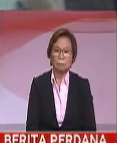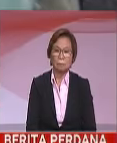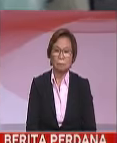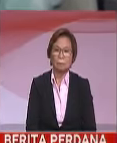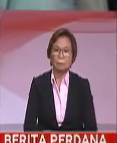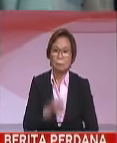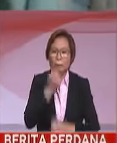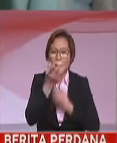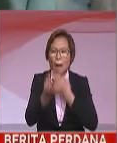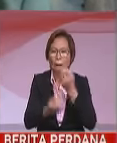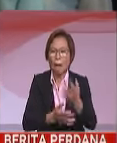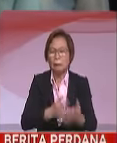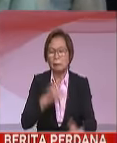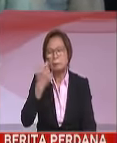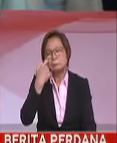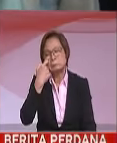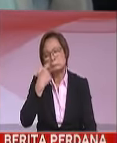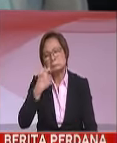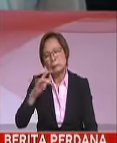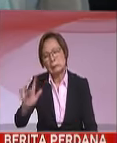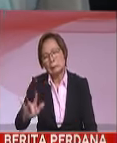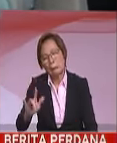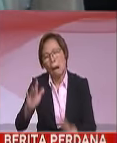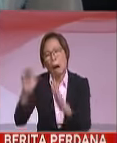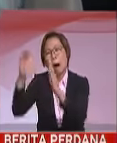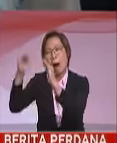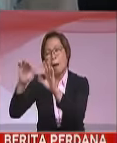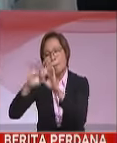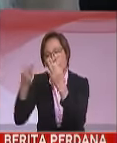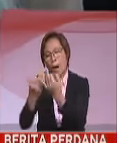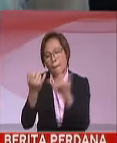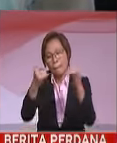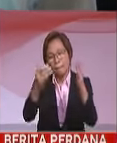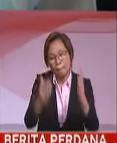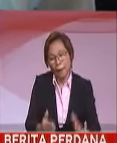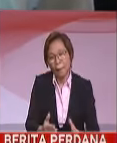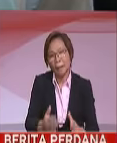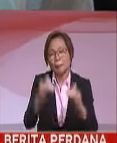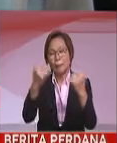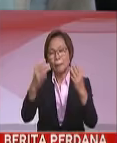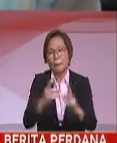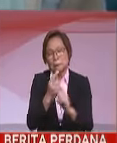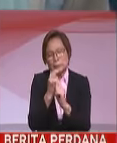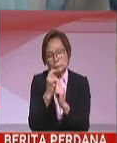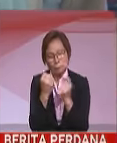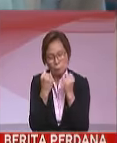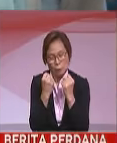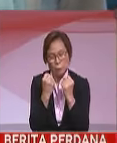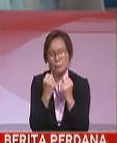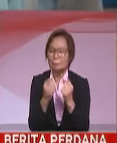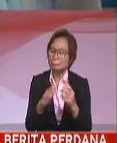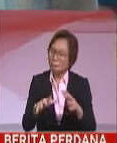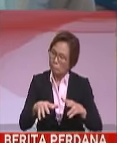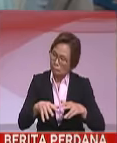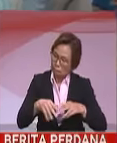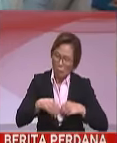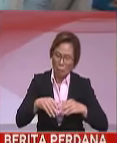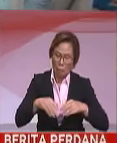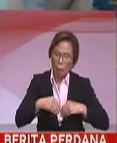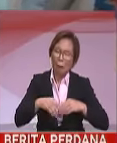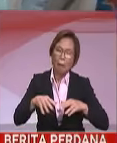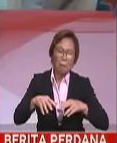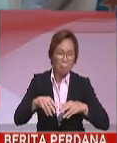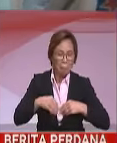Beliau turut menzahirkan rasa simpati dan berharap keluarga pemain skuad kebangsaan itu tabah serta redha menerima segala